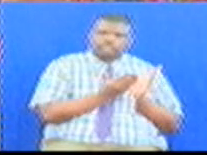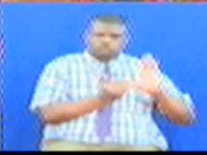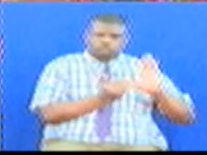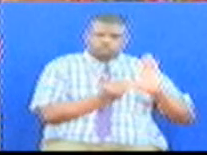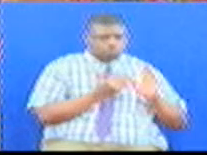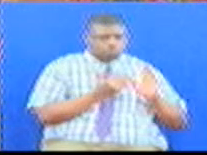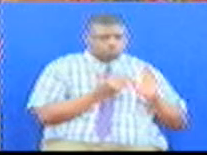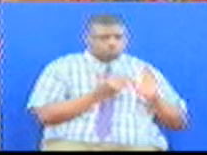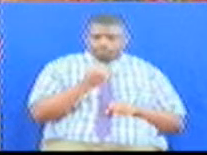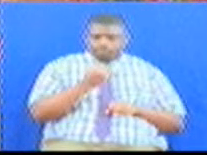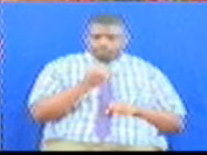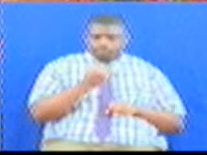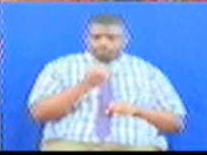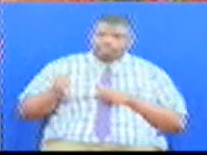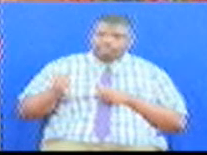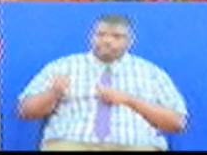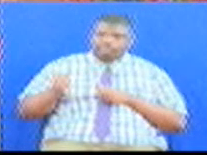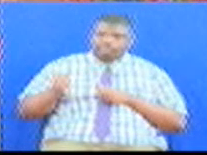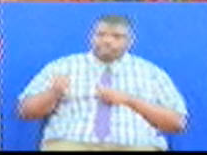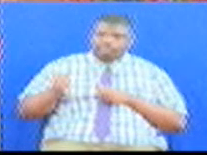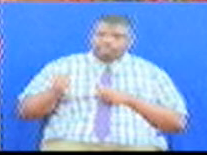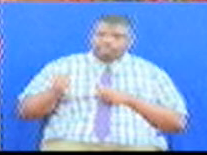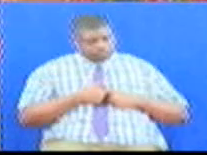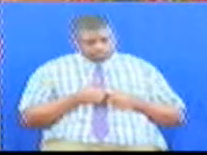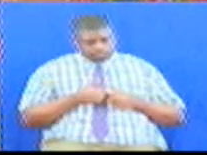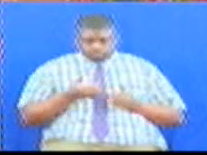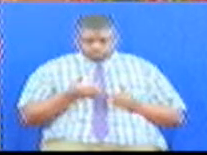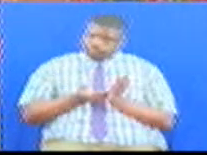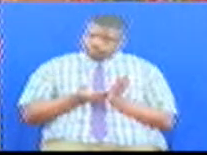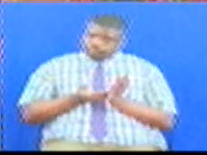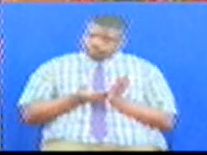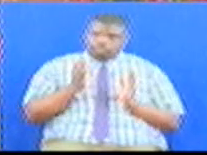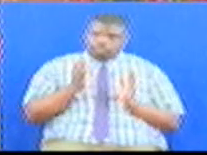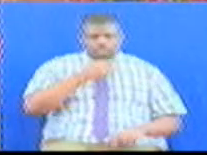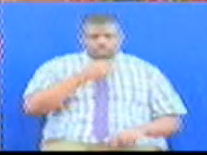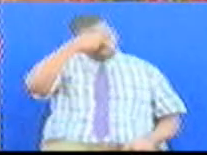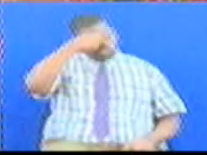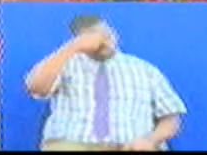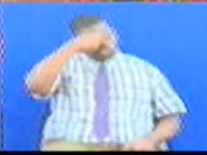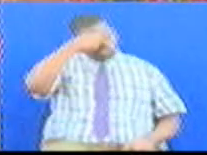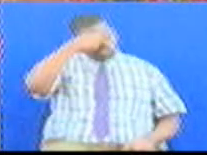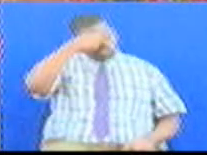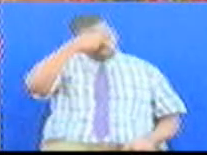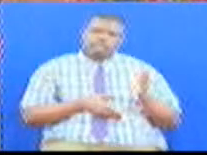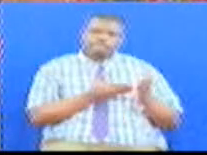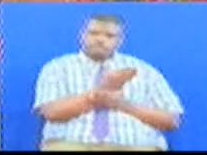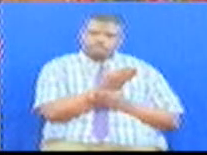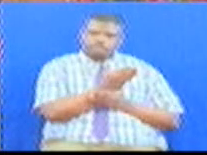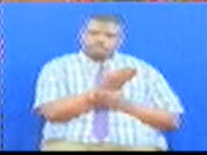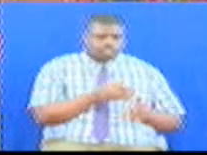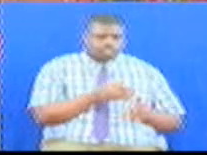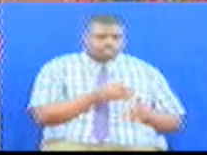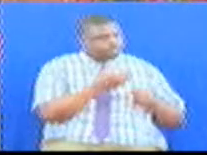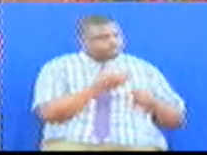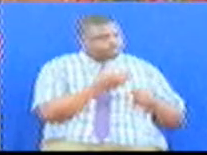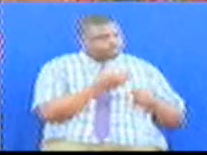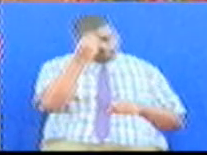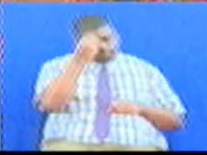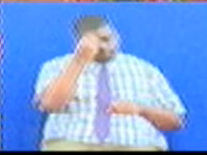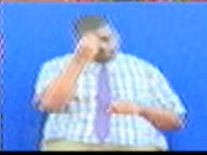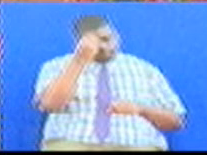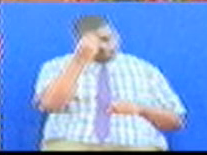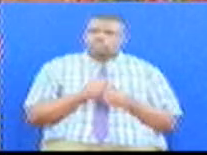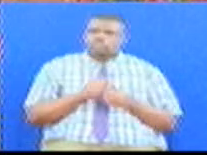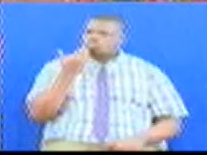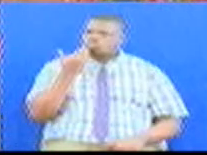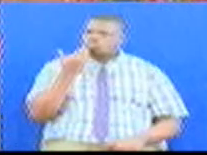Naibu Speaker, mimi ningependekeza kwamba kila mtu ambaye atameza degree ya sheria aweze kupita law school na kupata mafunzo, kwa sababu ile kitu ni muhimu